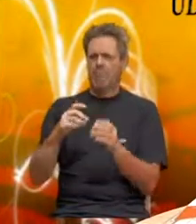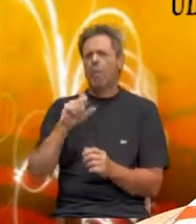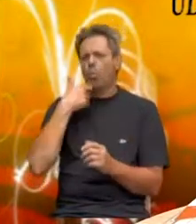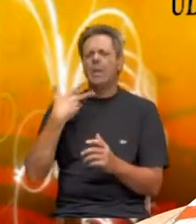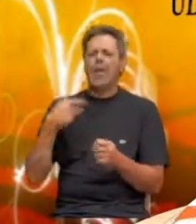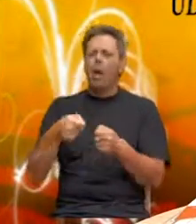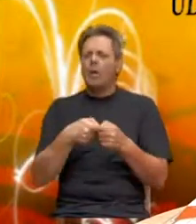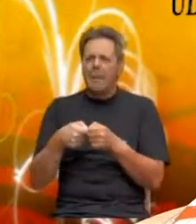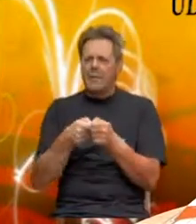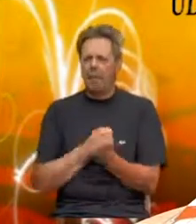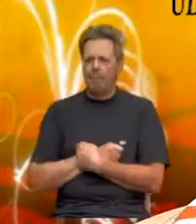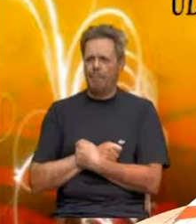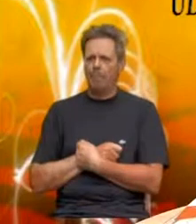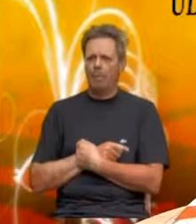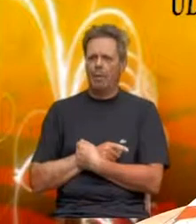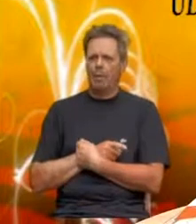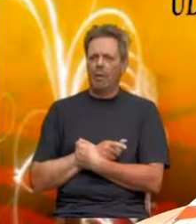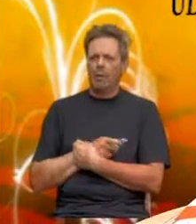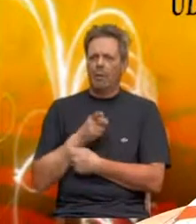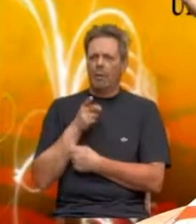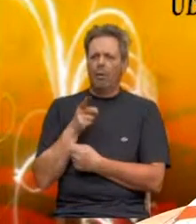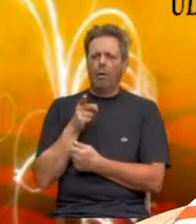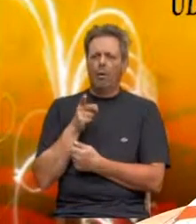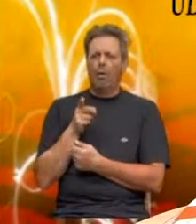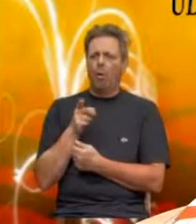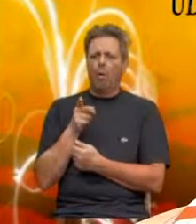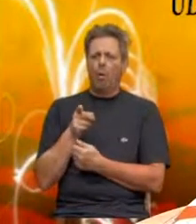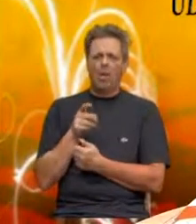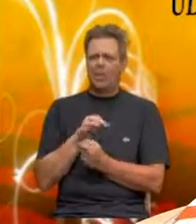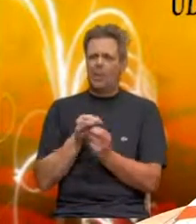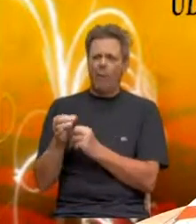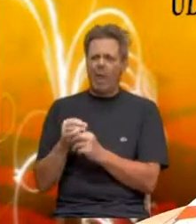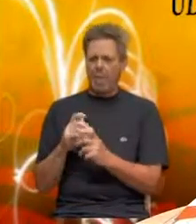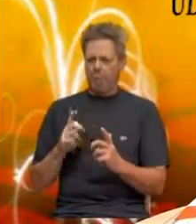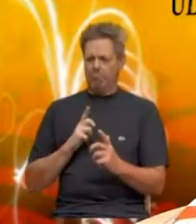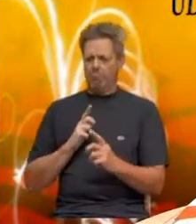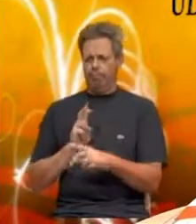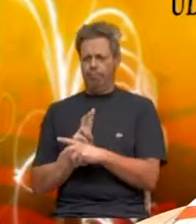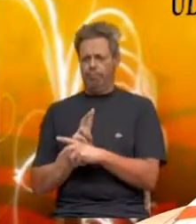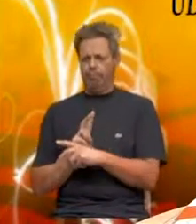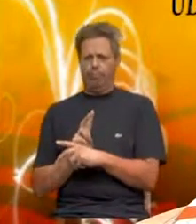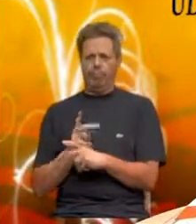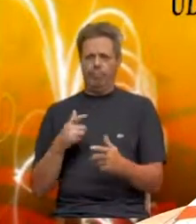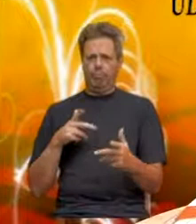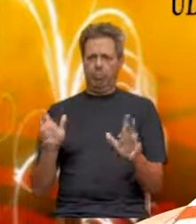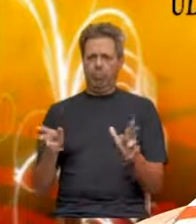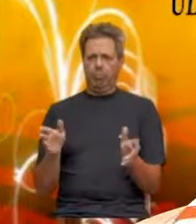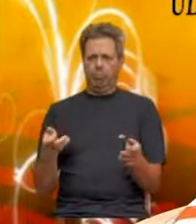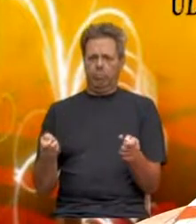organiziran. Oni su na stand-by-u. Nemojte misliti da oni sjede, leže tamo, čekaju vas da vas neko